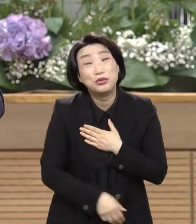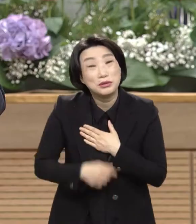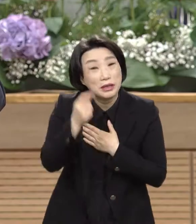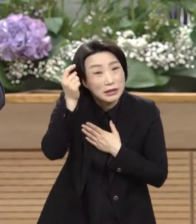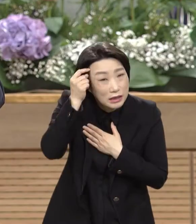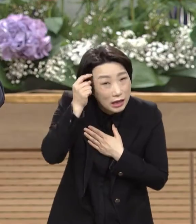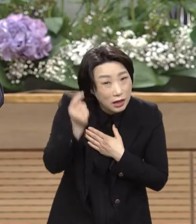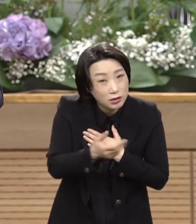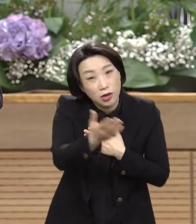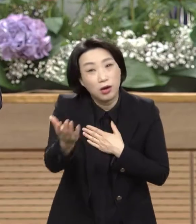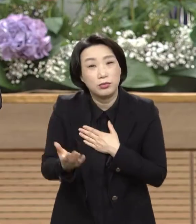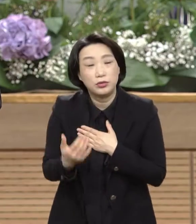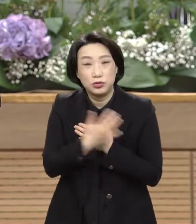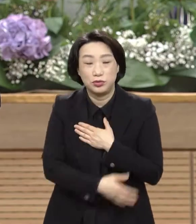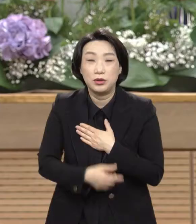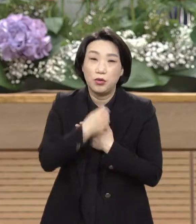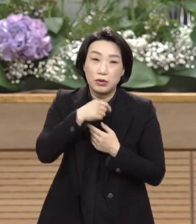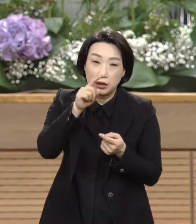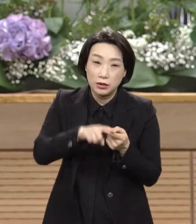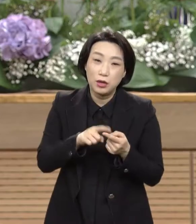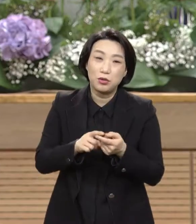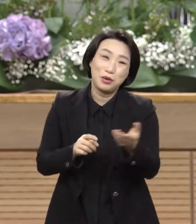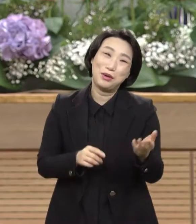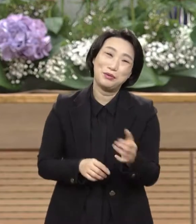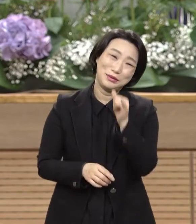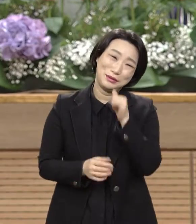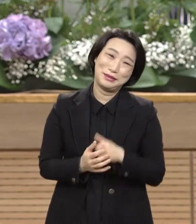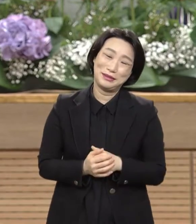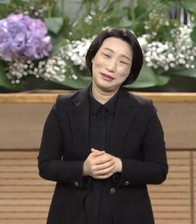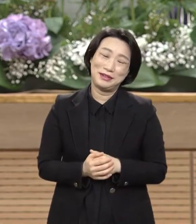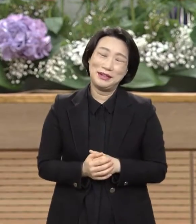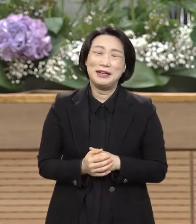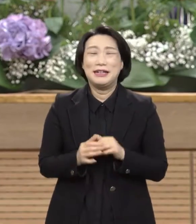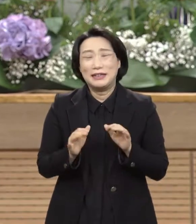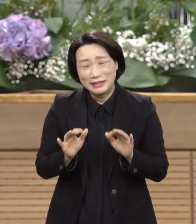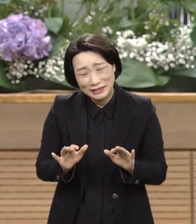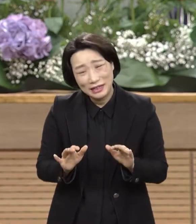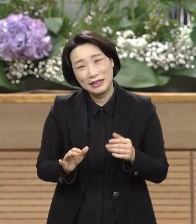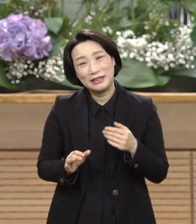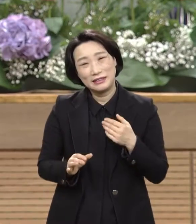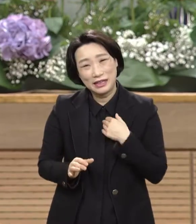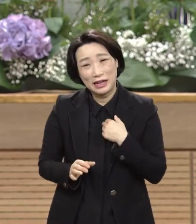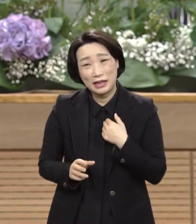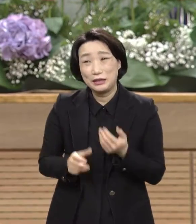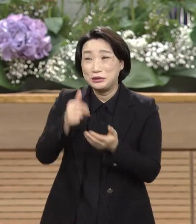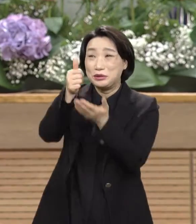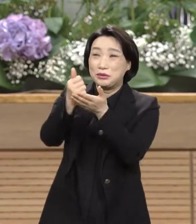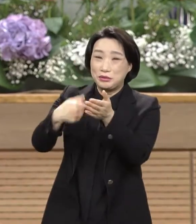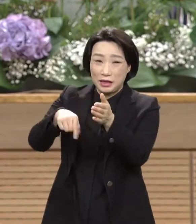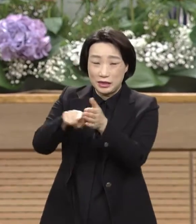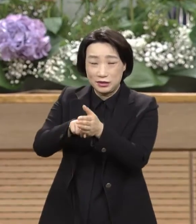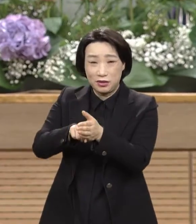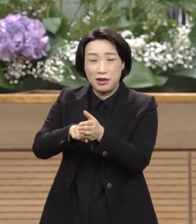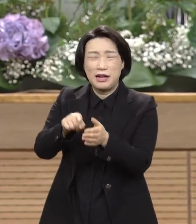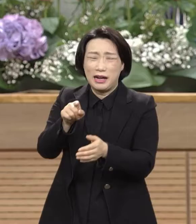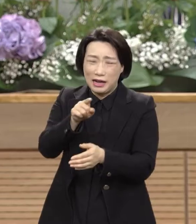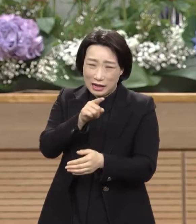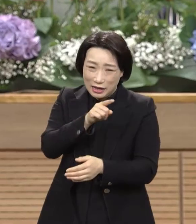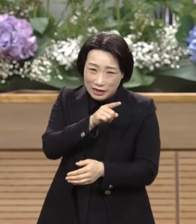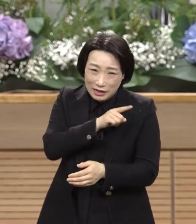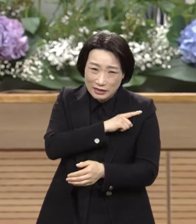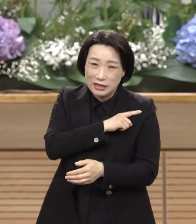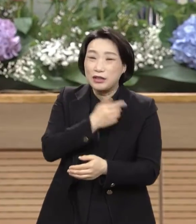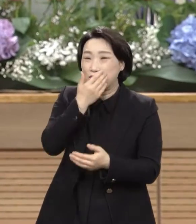가지고 육신의 요구가 그렇지만 내가 주를 위해서